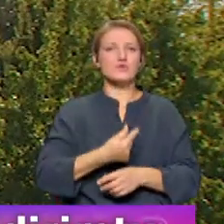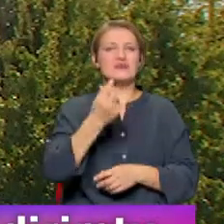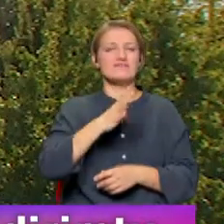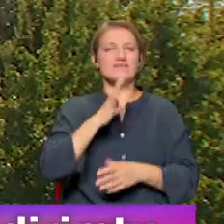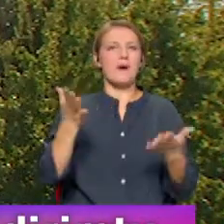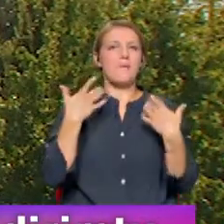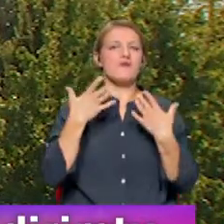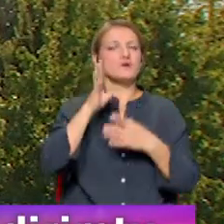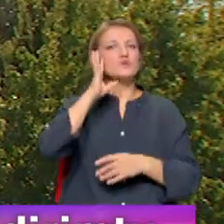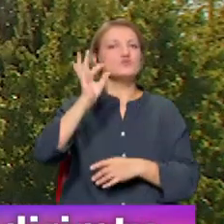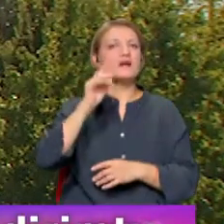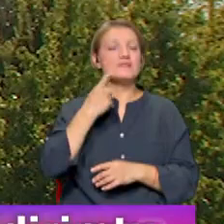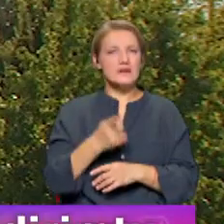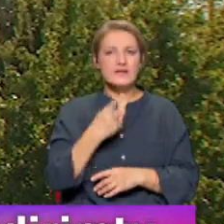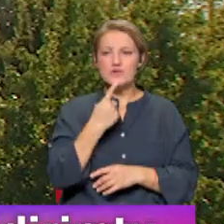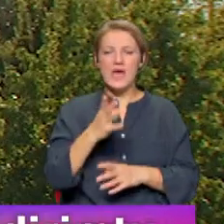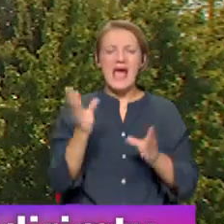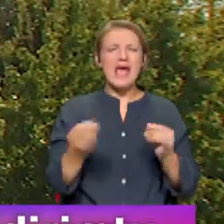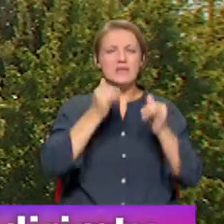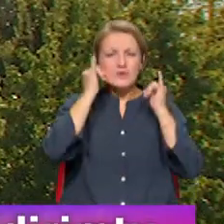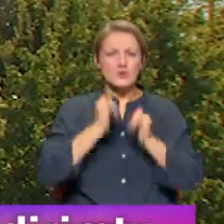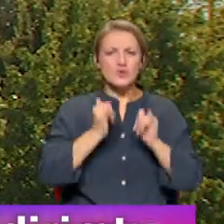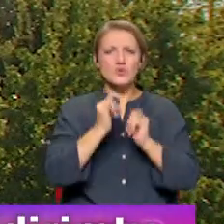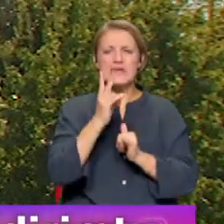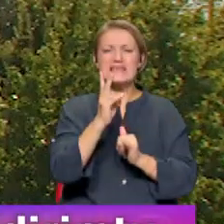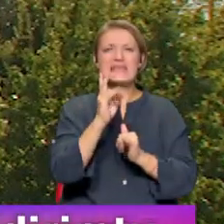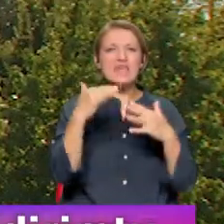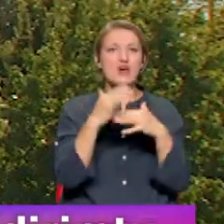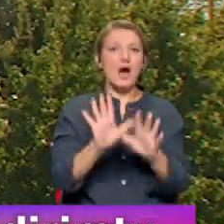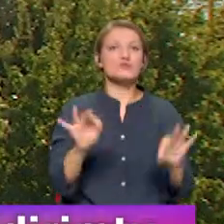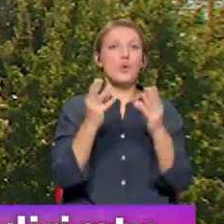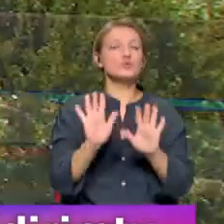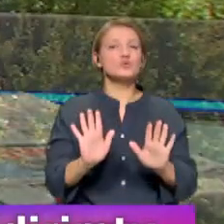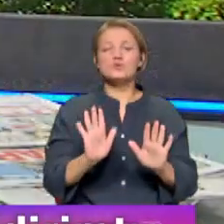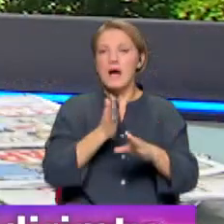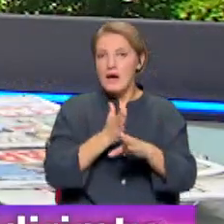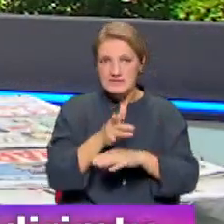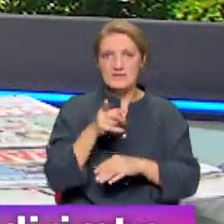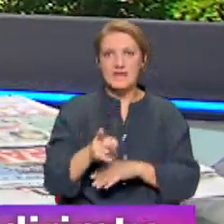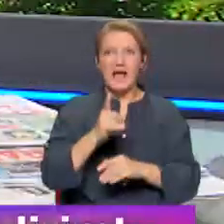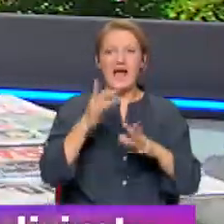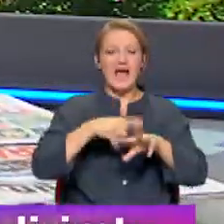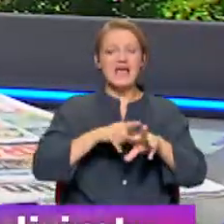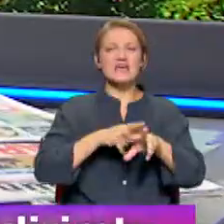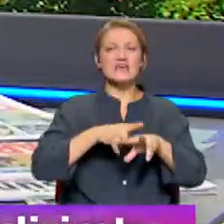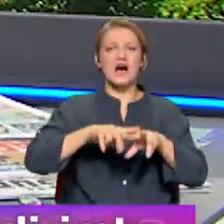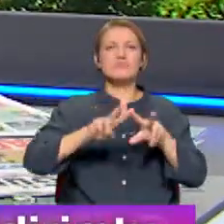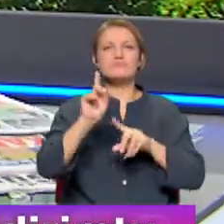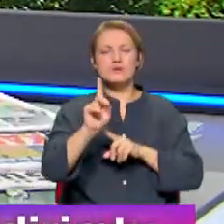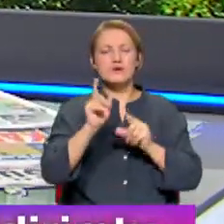meteoroloji uzmanları diyor ki en berbat iki geceye hazır olun Aslında eyâmı